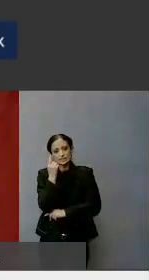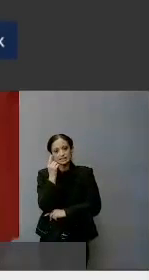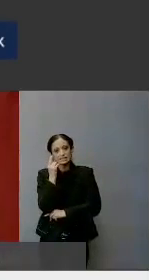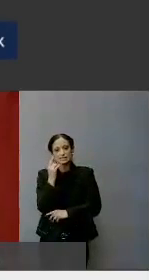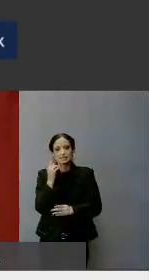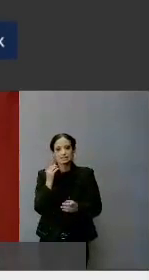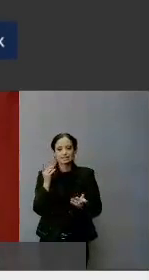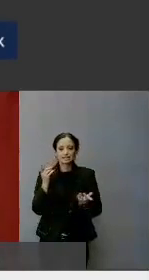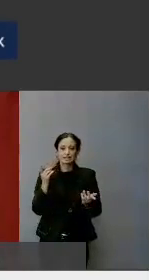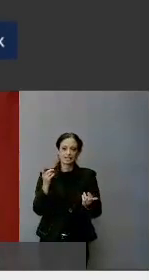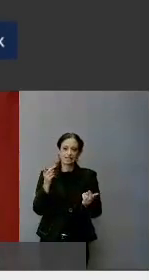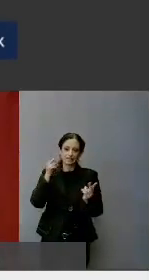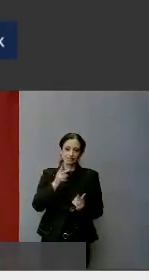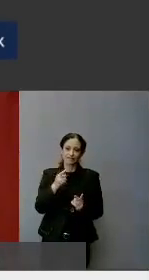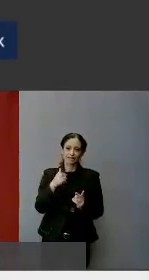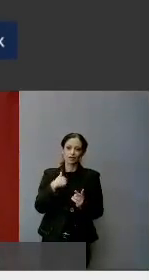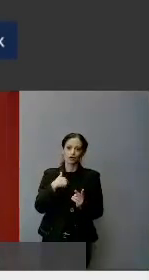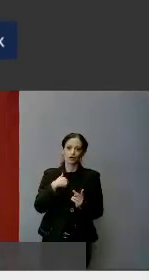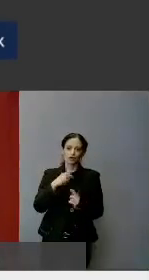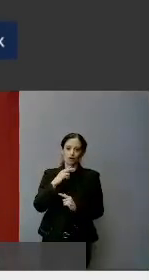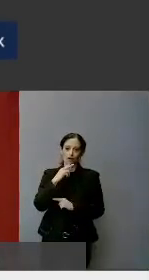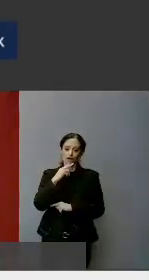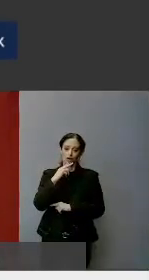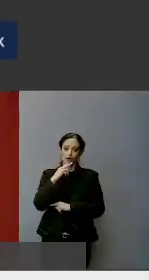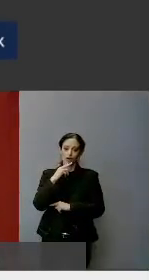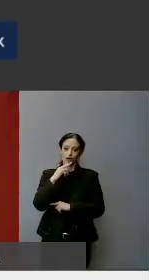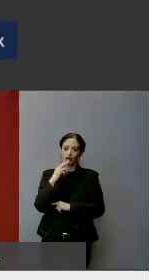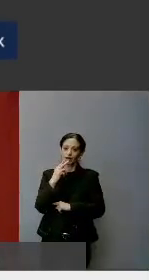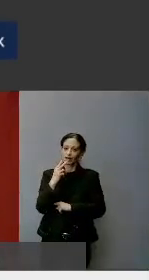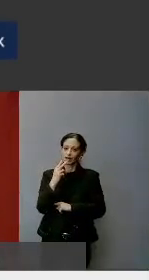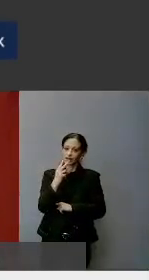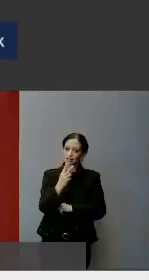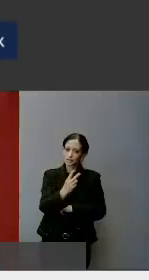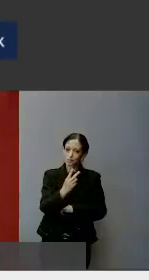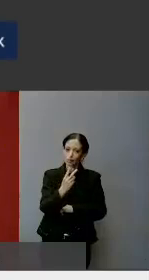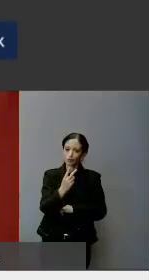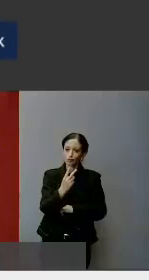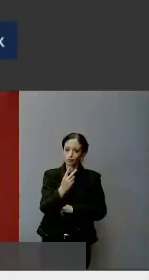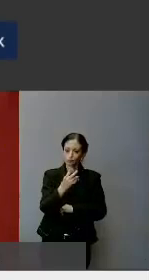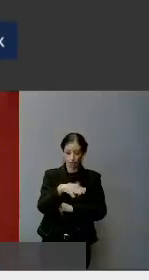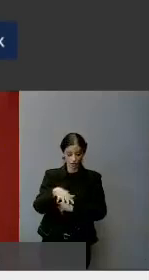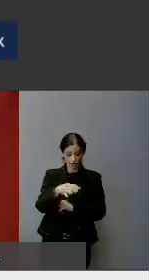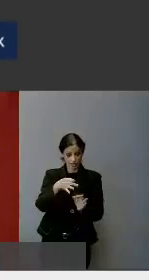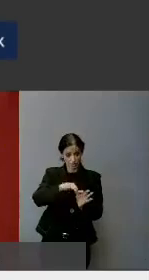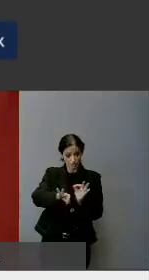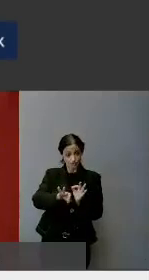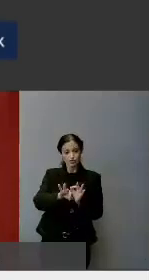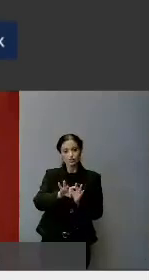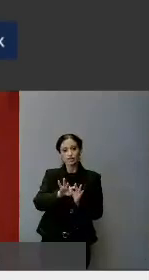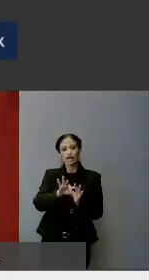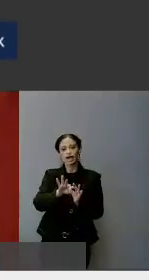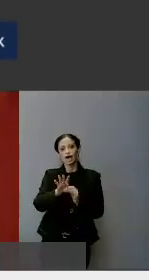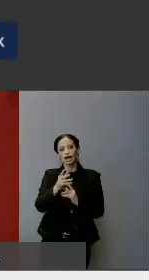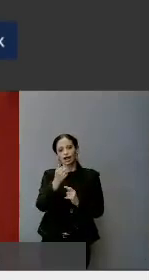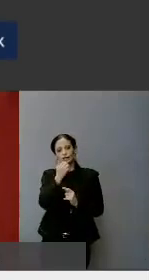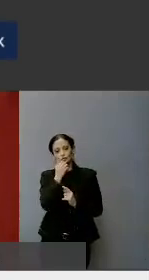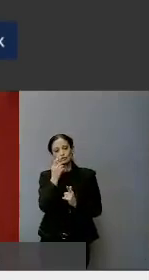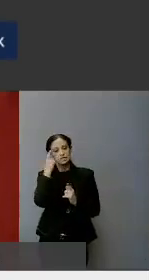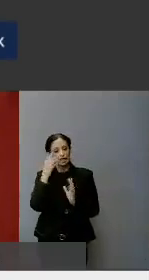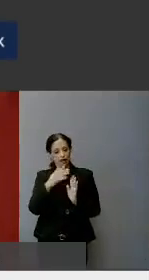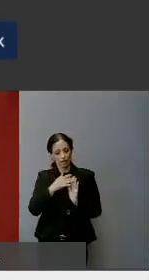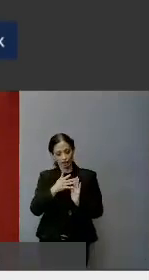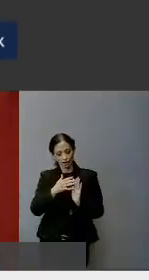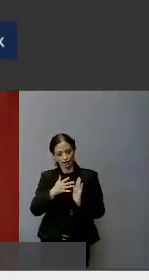soltanto nel rispondere in quell'area specifica della città ma se mi dilungo un po su